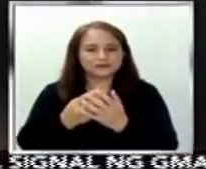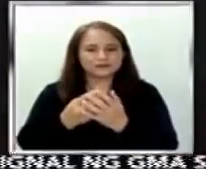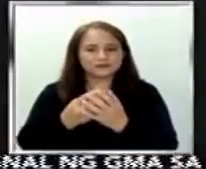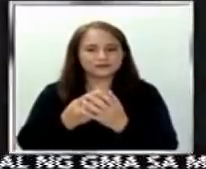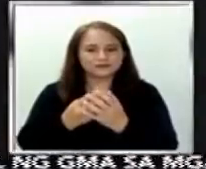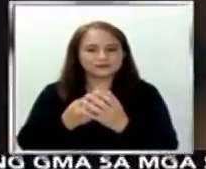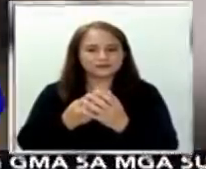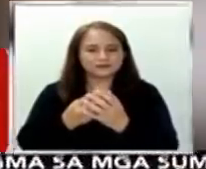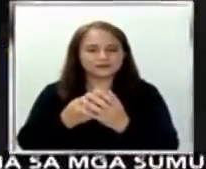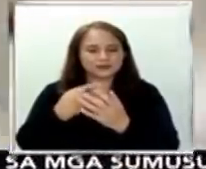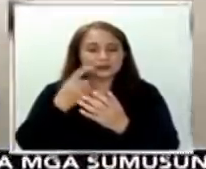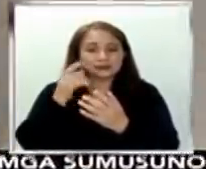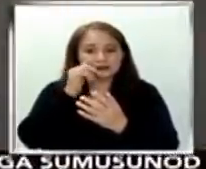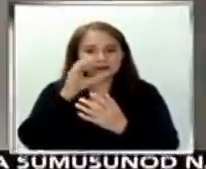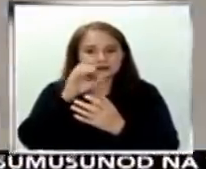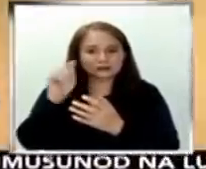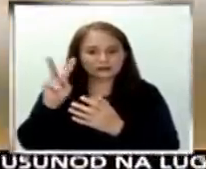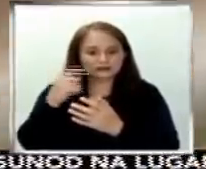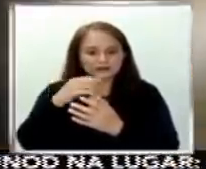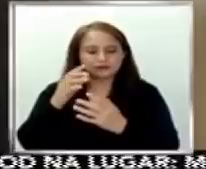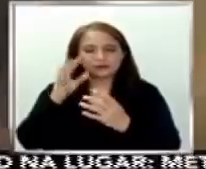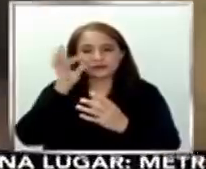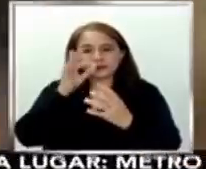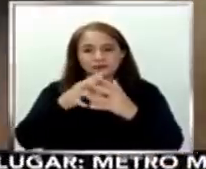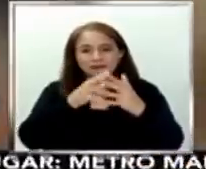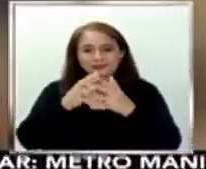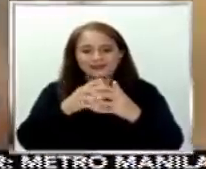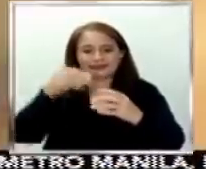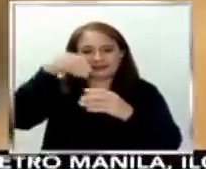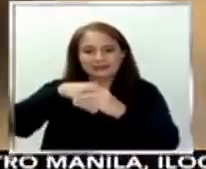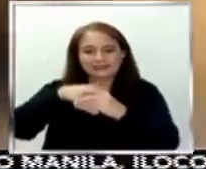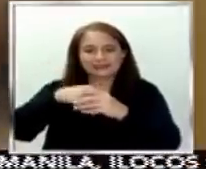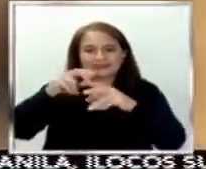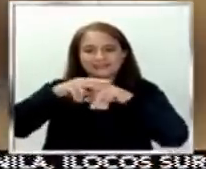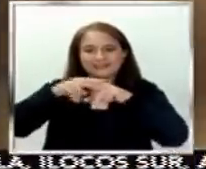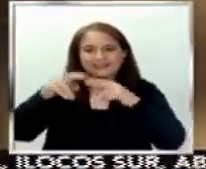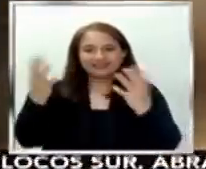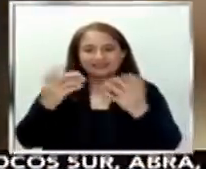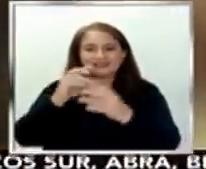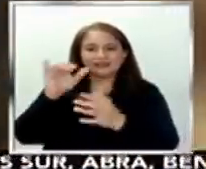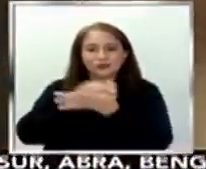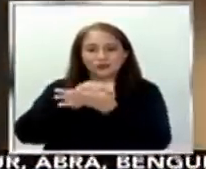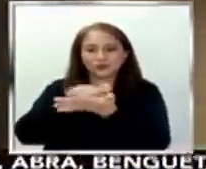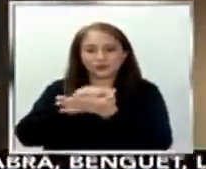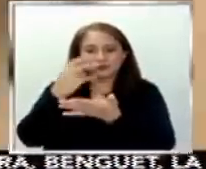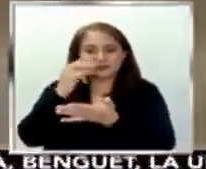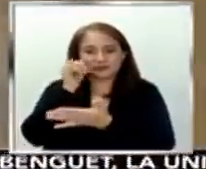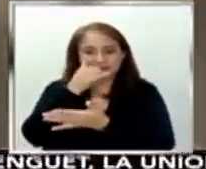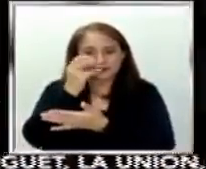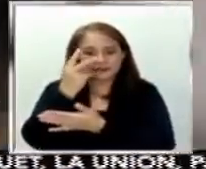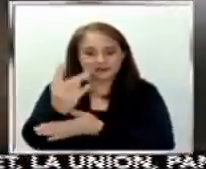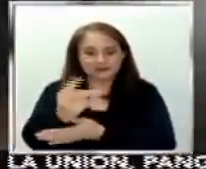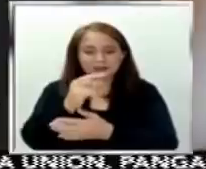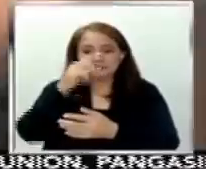kuha ito ng Pinoy-American na si Alex Vidal habang nasa loob ng subway train sa New York City. Sa video, makikita ang isang Black American